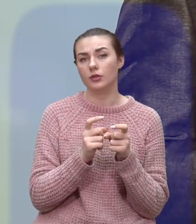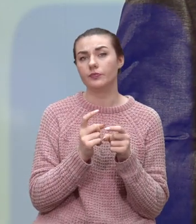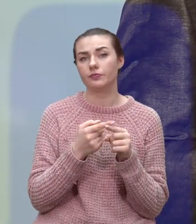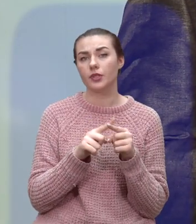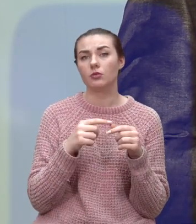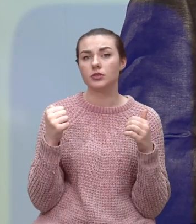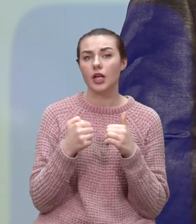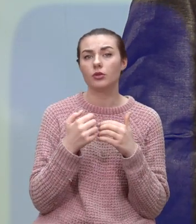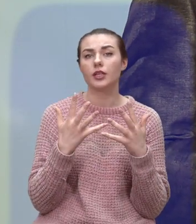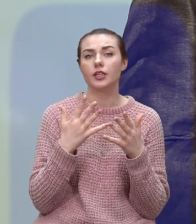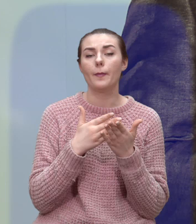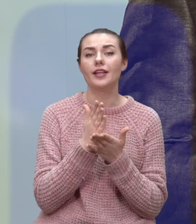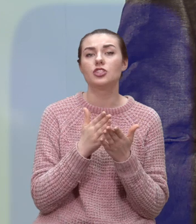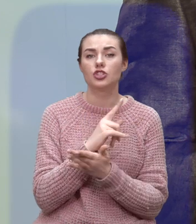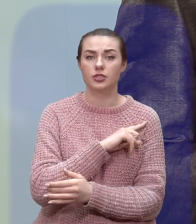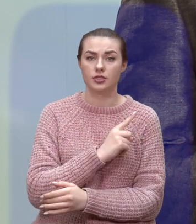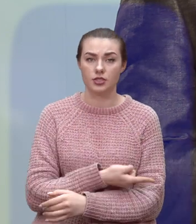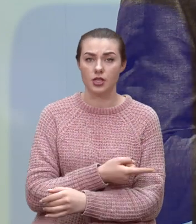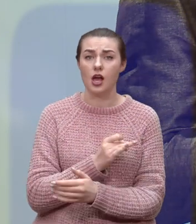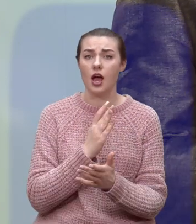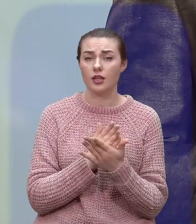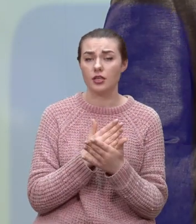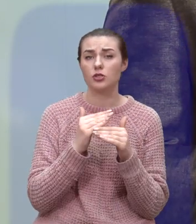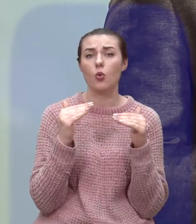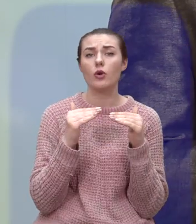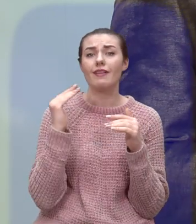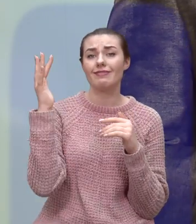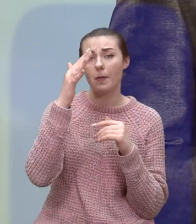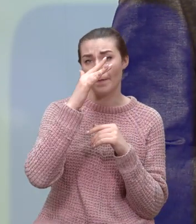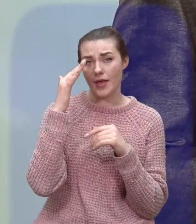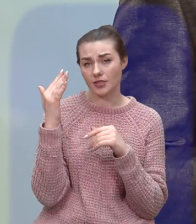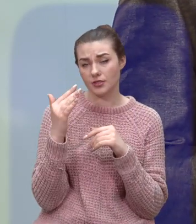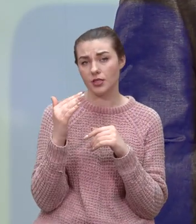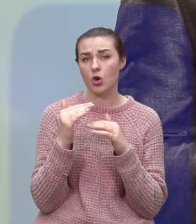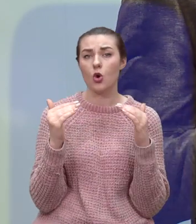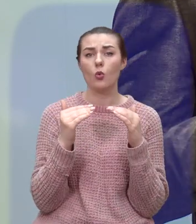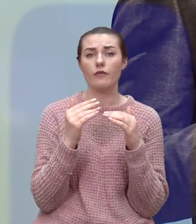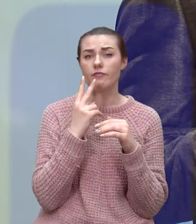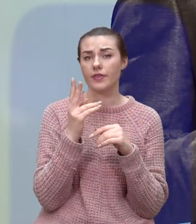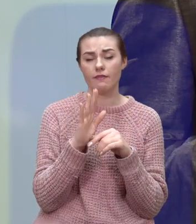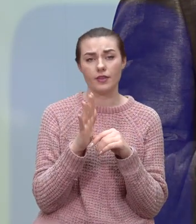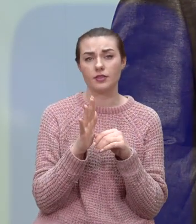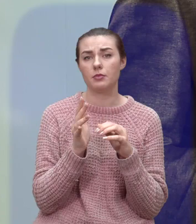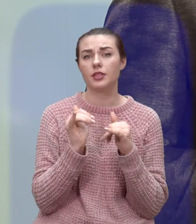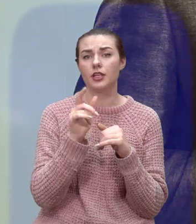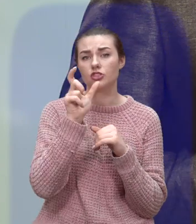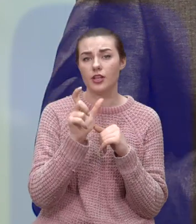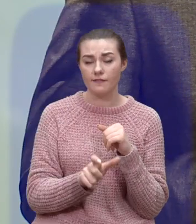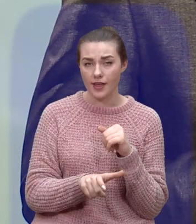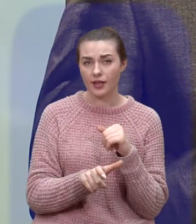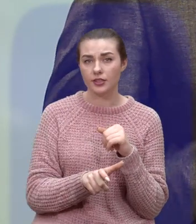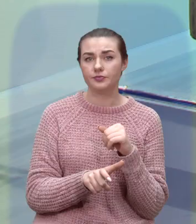сталкиваются какие-то политические силы а есть уровень небесный уровень может быть невидимой для